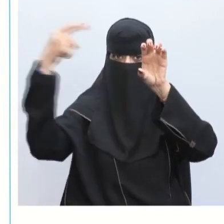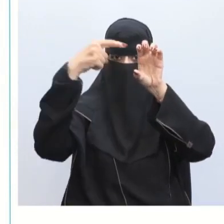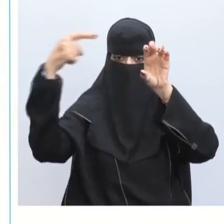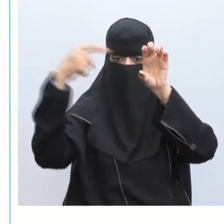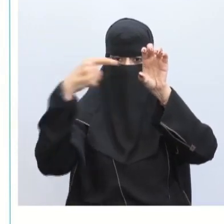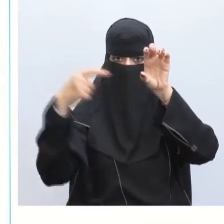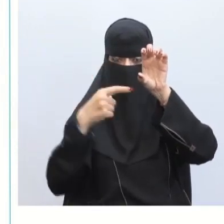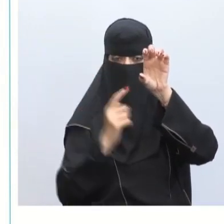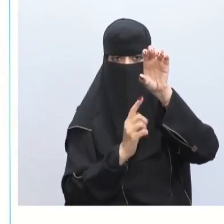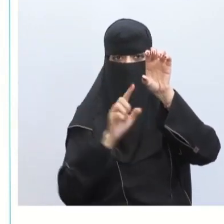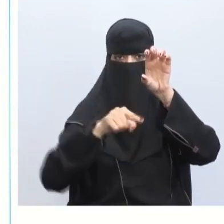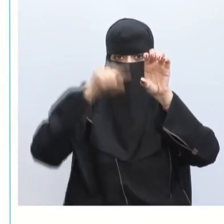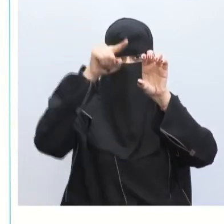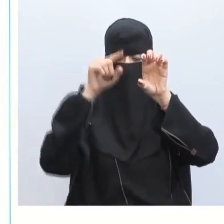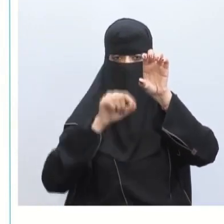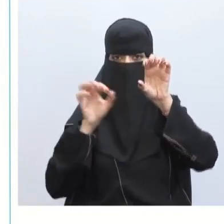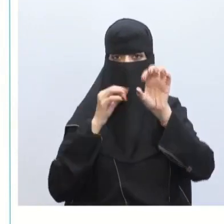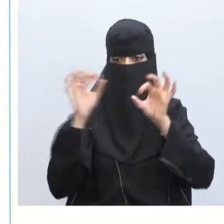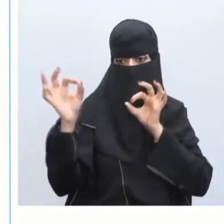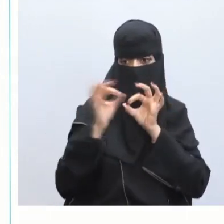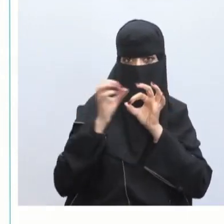الشمس على هذا المكان